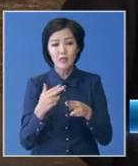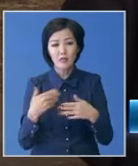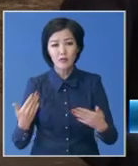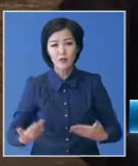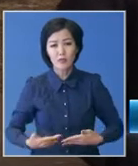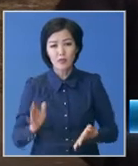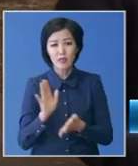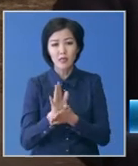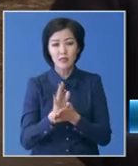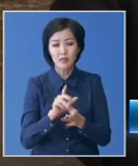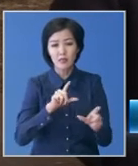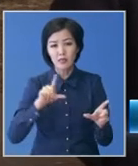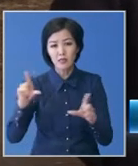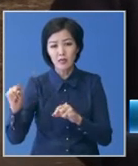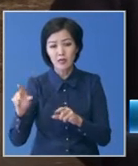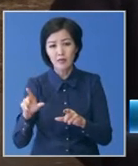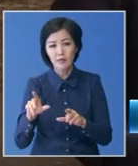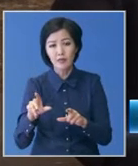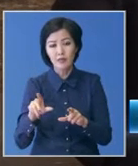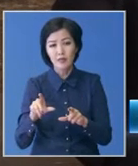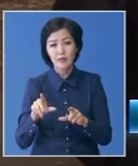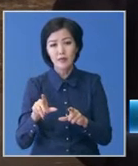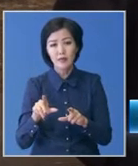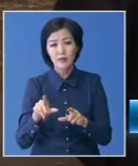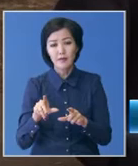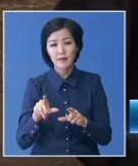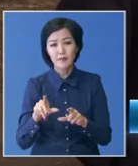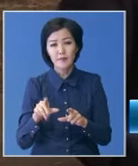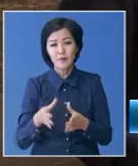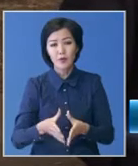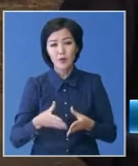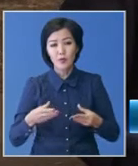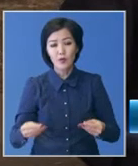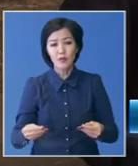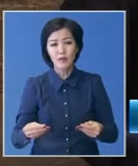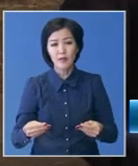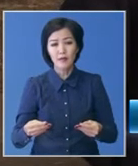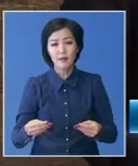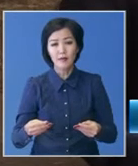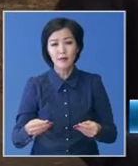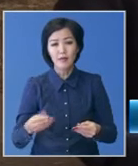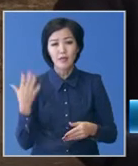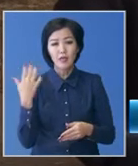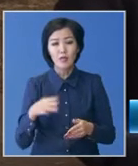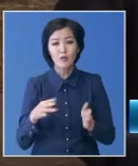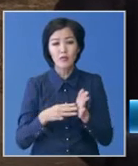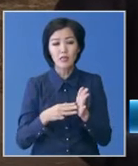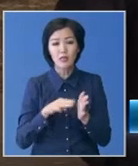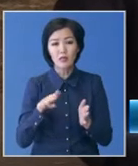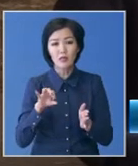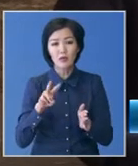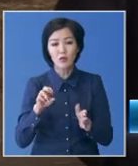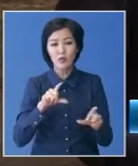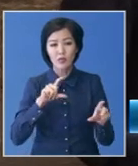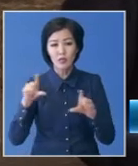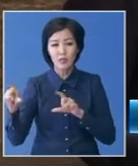сол жерге шығарып тастаймыз. Шамапыз. Көктемде біз 58 тонна шығардық,